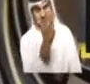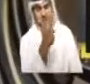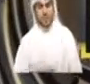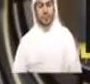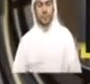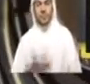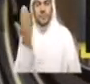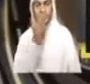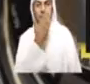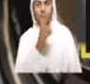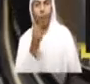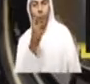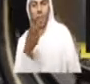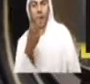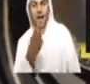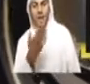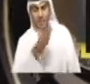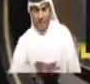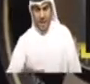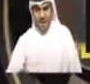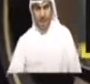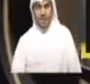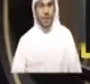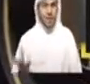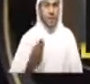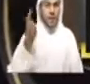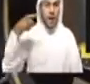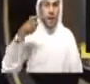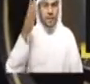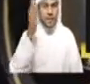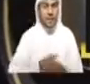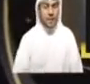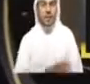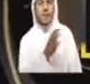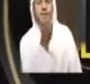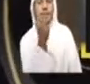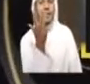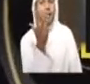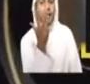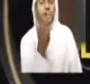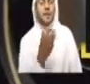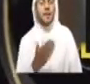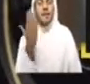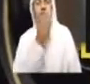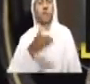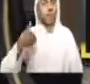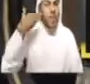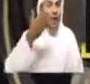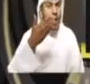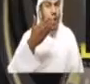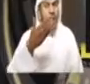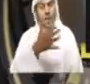الصف الأول والثاني الابتدائي سيكون في العاشر من سبتمبر الجاري، فيما يبدأ دوام باقي صفوف